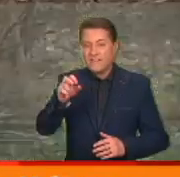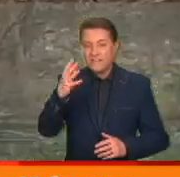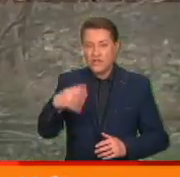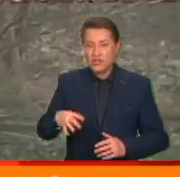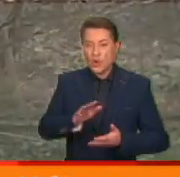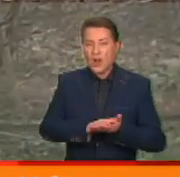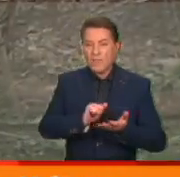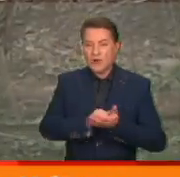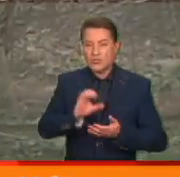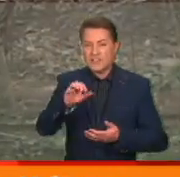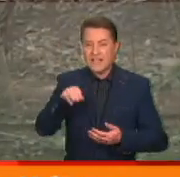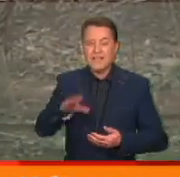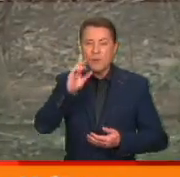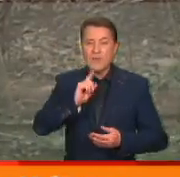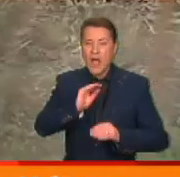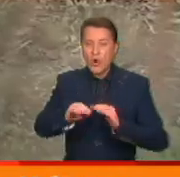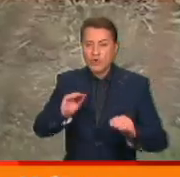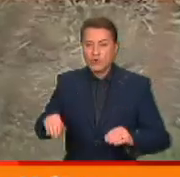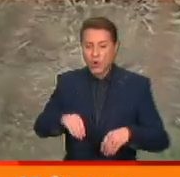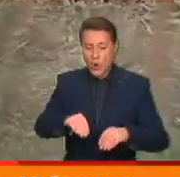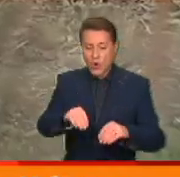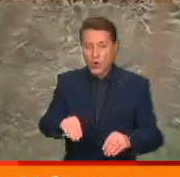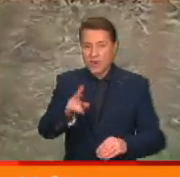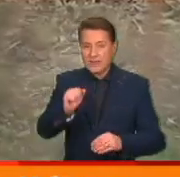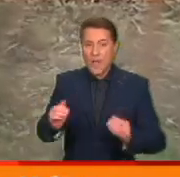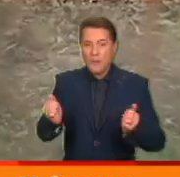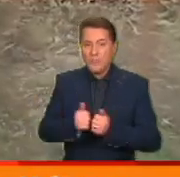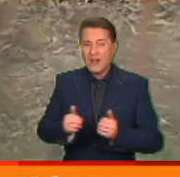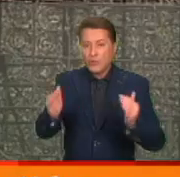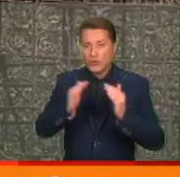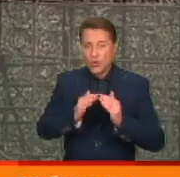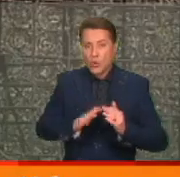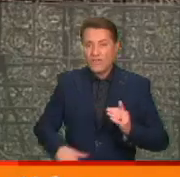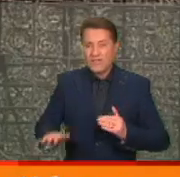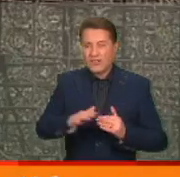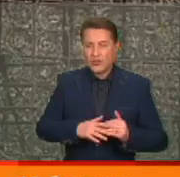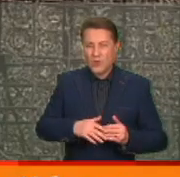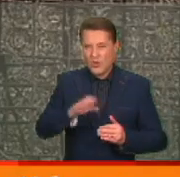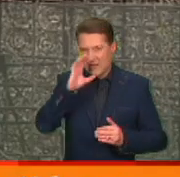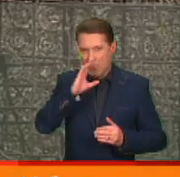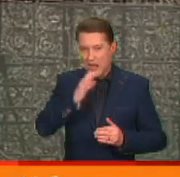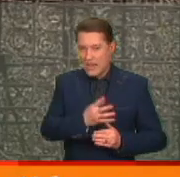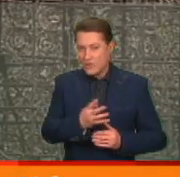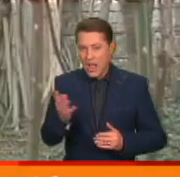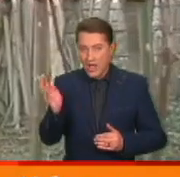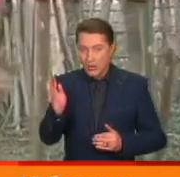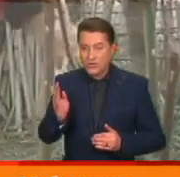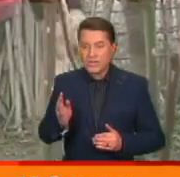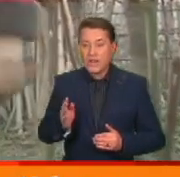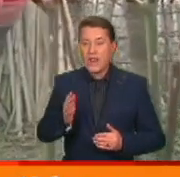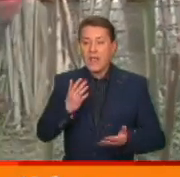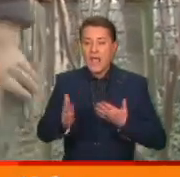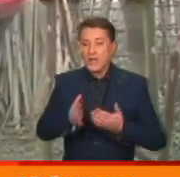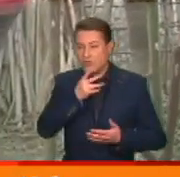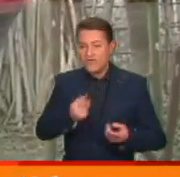за порушення статті про благоустрій, город на прибудинковій території та ще й з неохайною огорожею. А що вчасно його пенсіонерка не